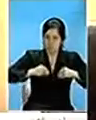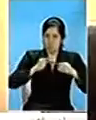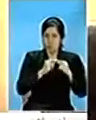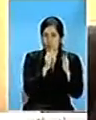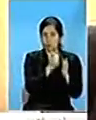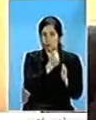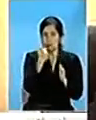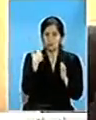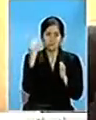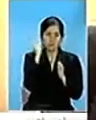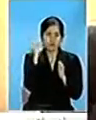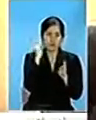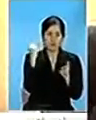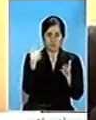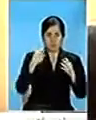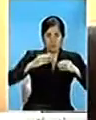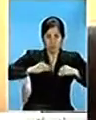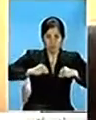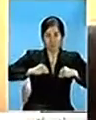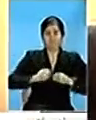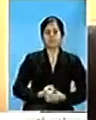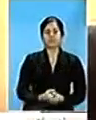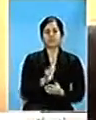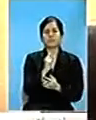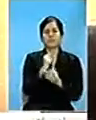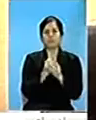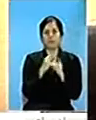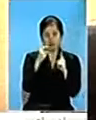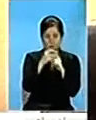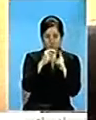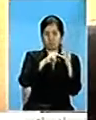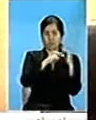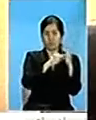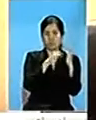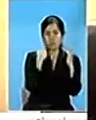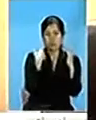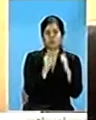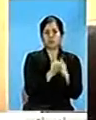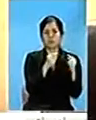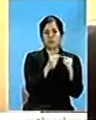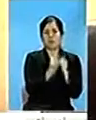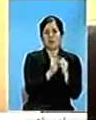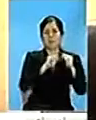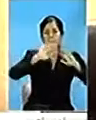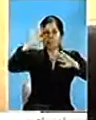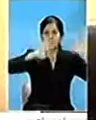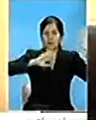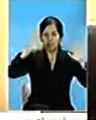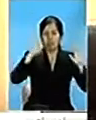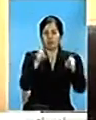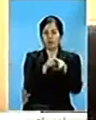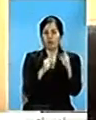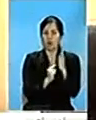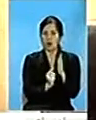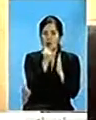นิยามคำว่าประชาธิปไตยชุมชนคือเรียกสิ่งที่เรากระทำเป็นแนวคิดของประชาธิปไตยชุมชนคือสร้างประชาธิปไตยให้เกิดขึ้นจาก